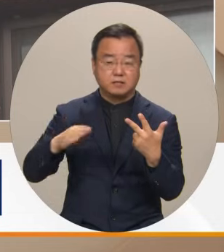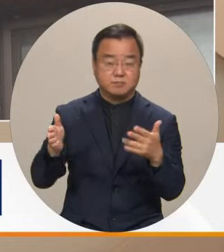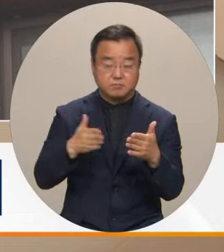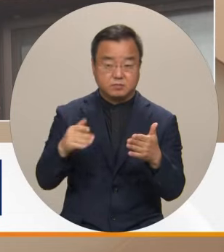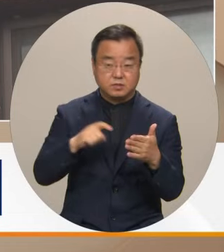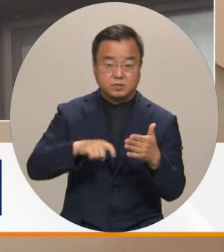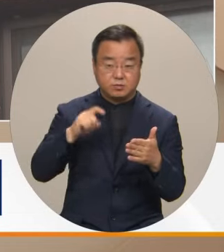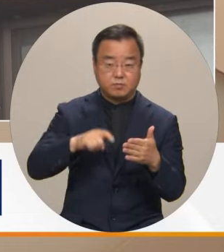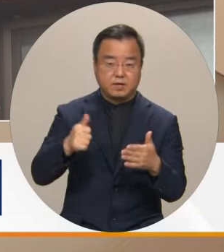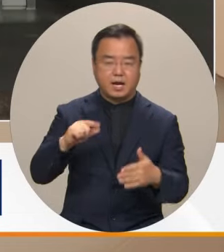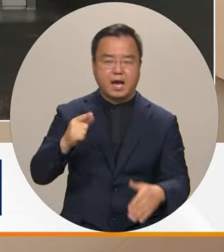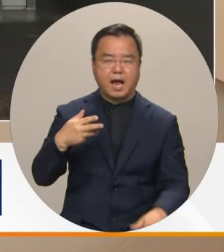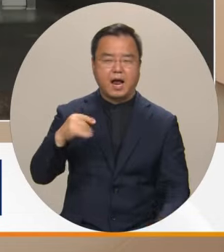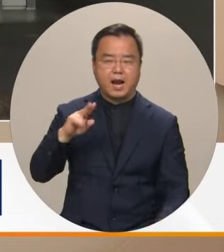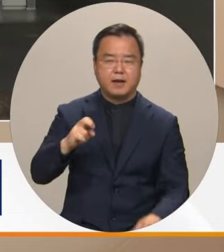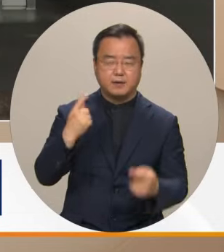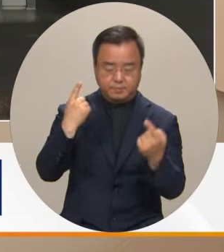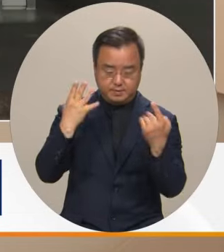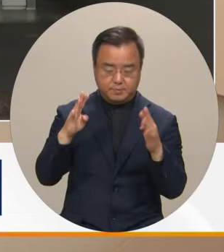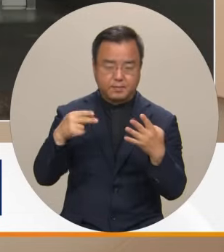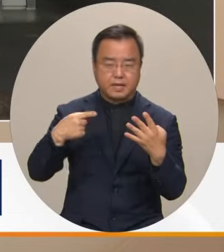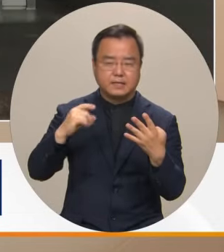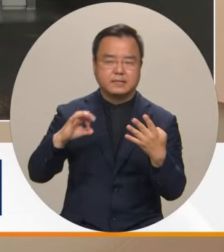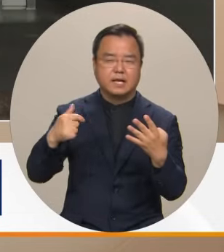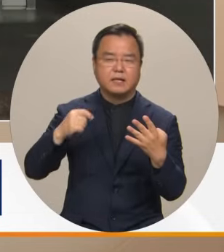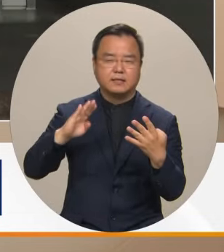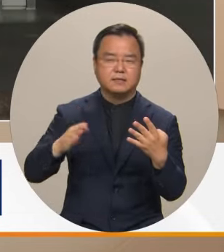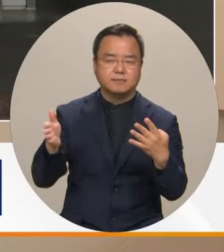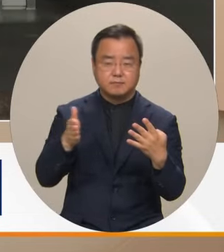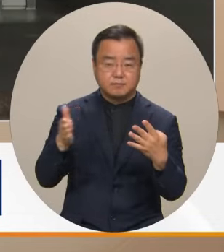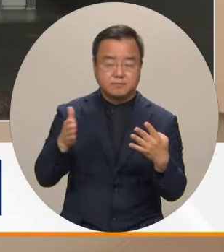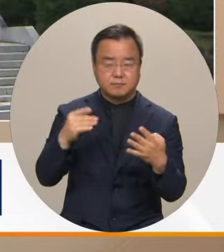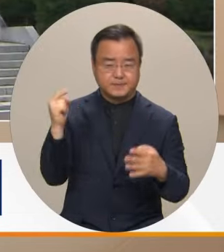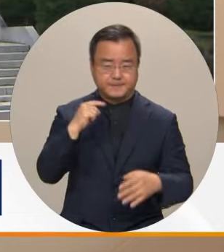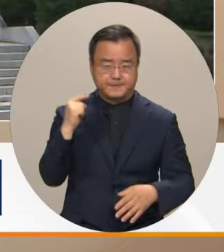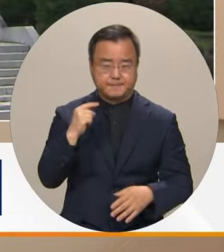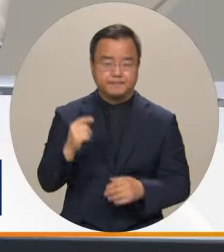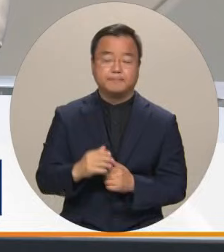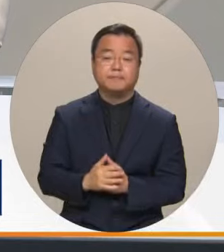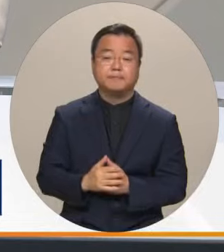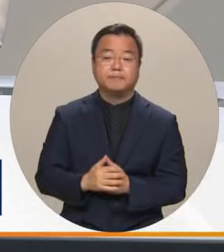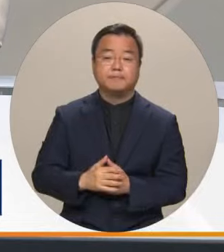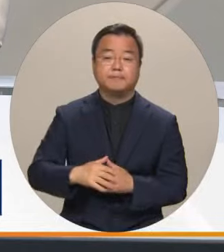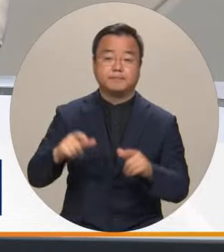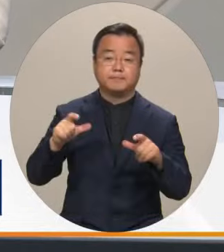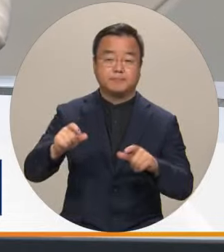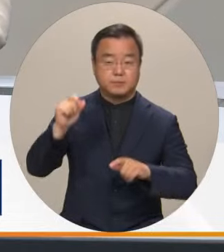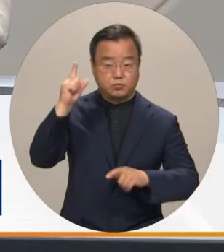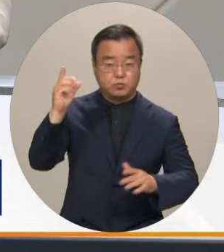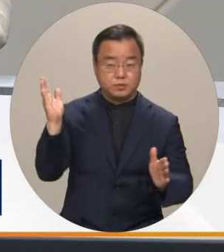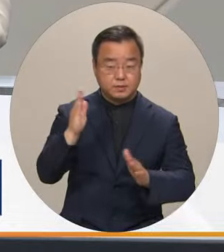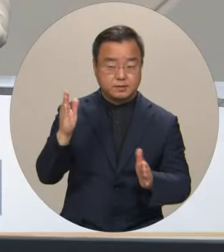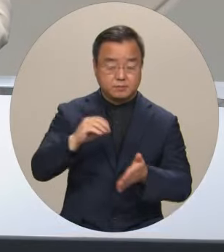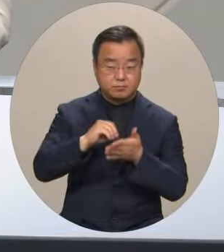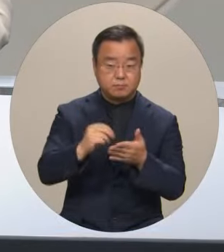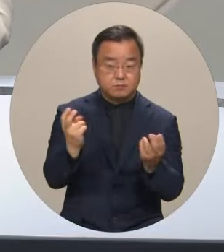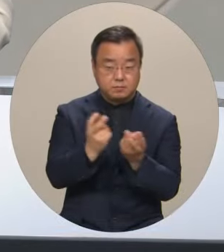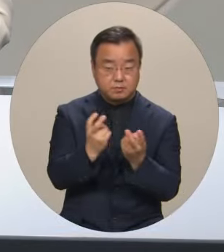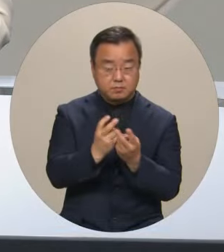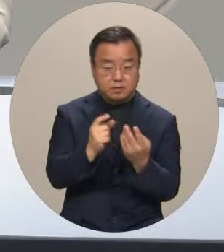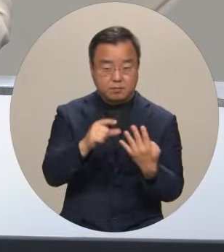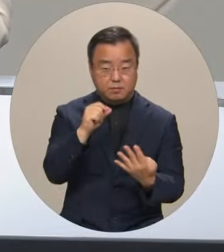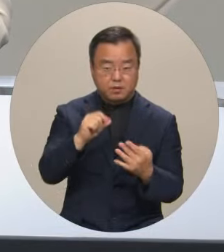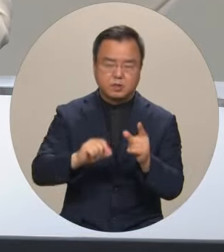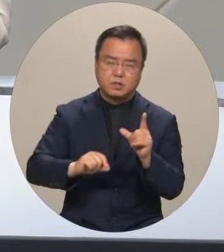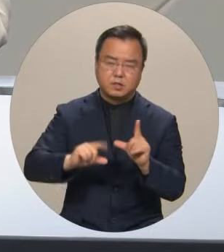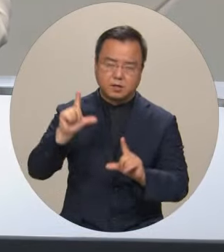인재 전형은 세 과목 합의 4등급 이내로 다소 엄격했습니다네 지역 인재 전형이라고 해도 거의 전과목 1등급